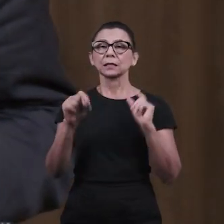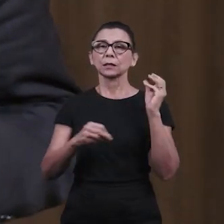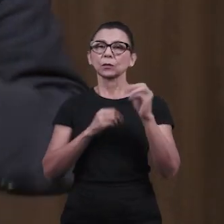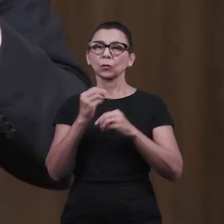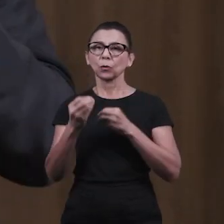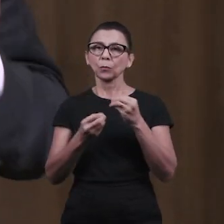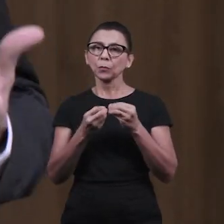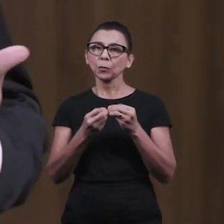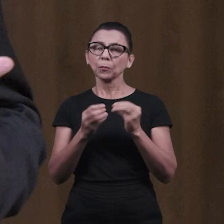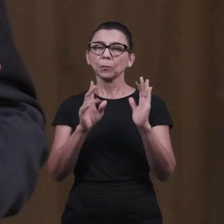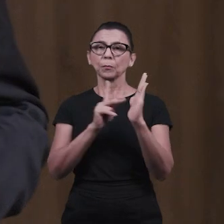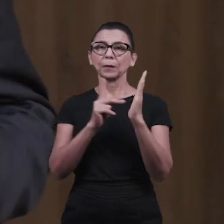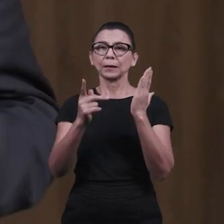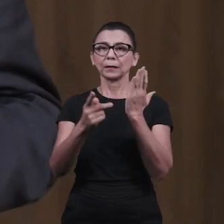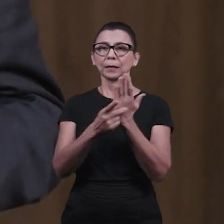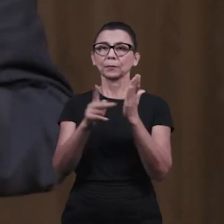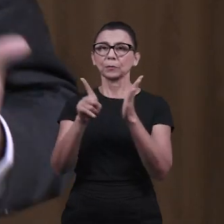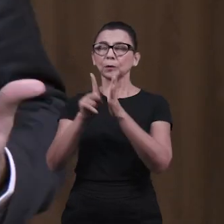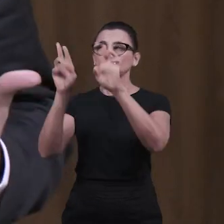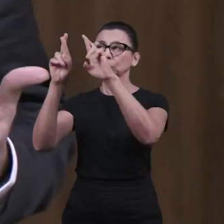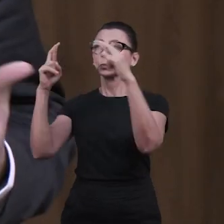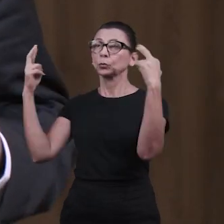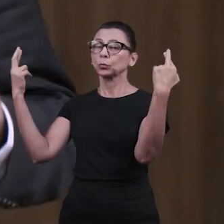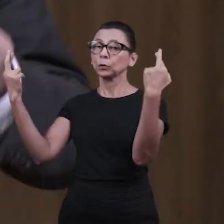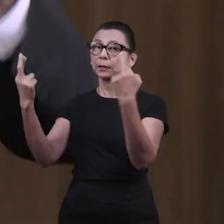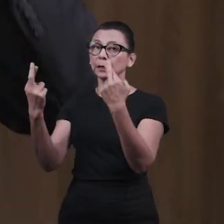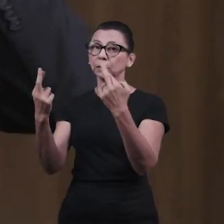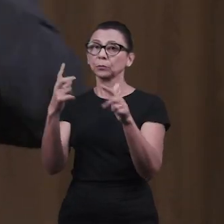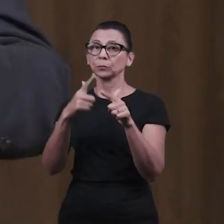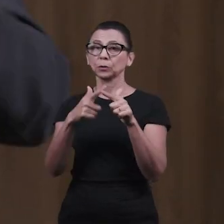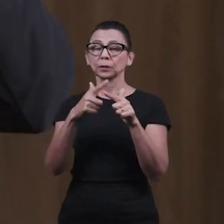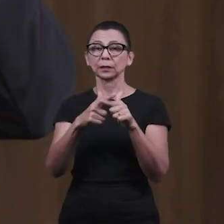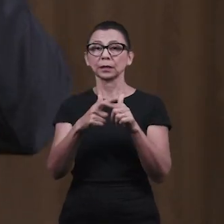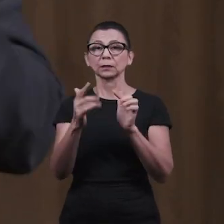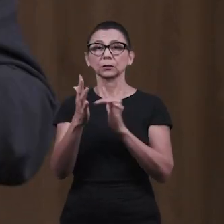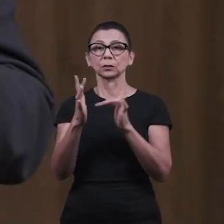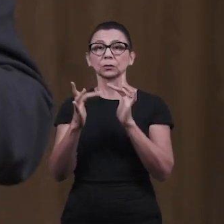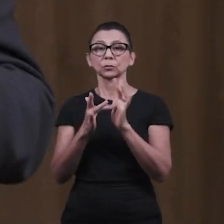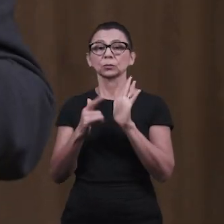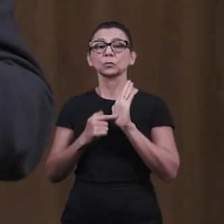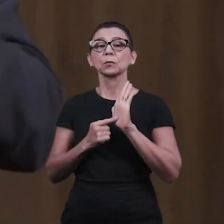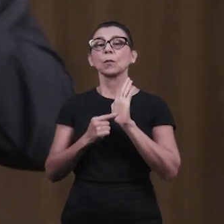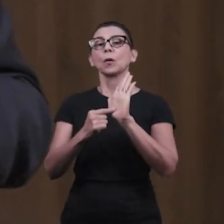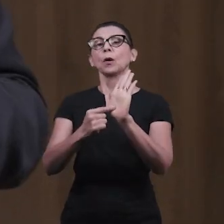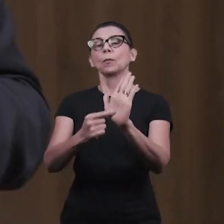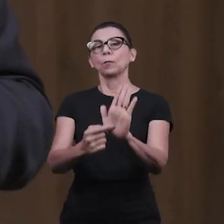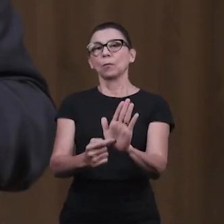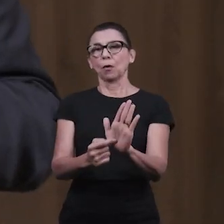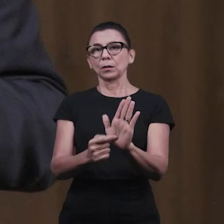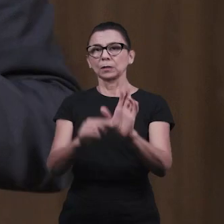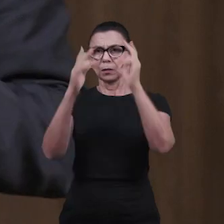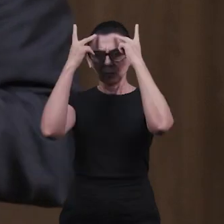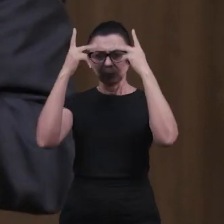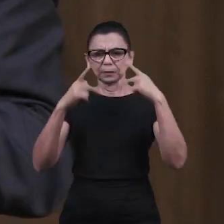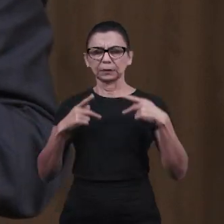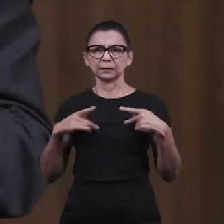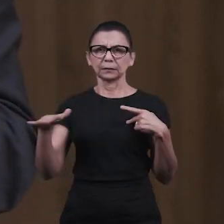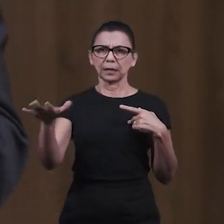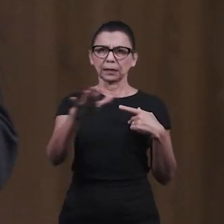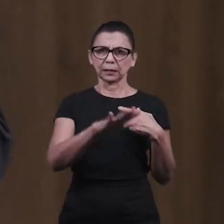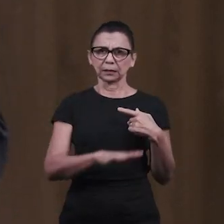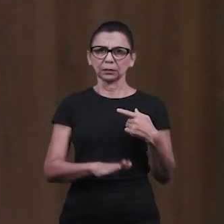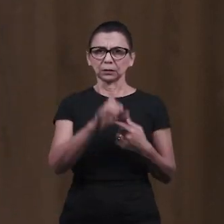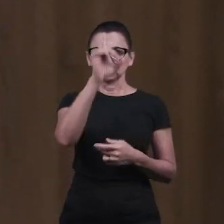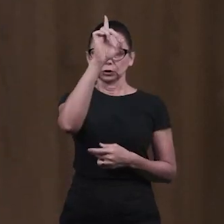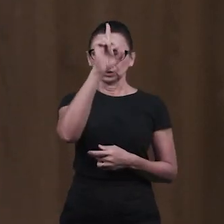Seigneur Jésus montre la valeur incomparable qu'il y a pour l'homme qui arrive à avoir le droit au royaume